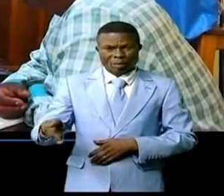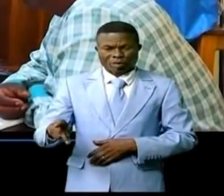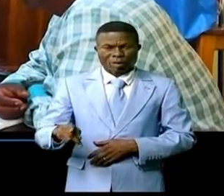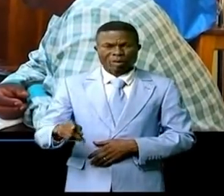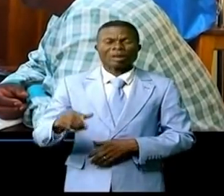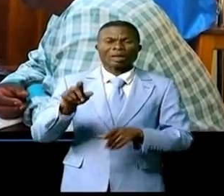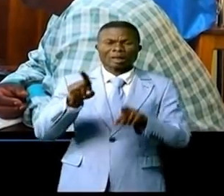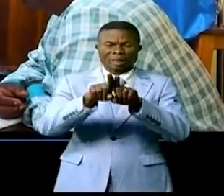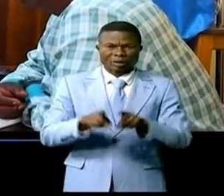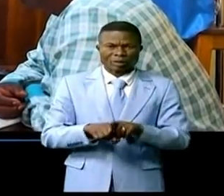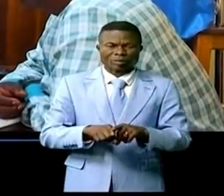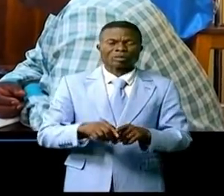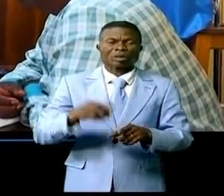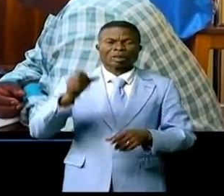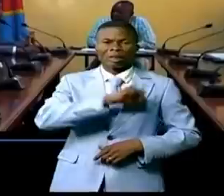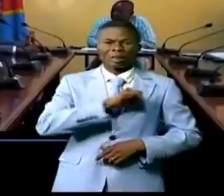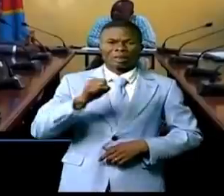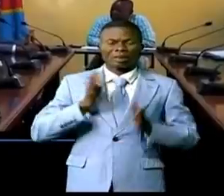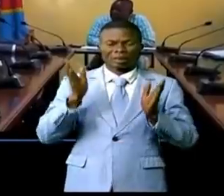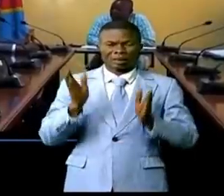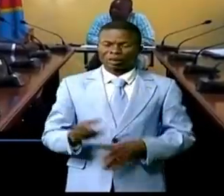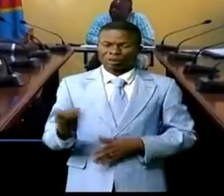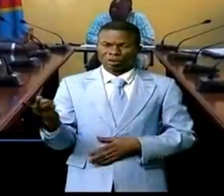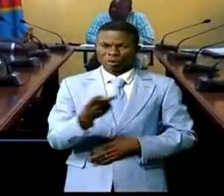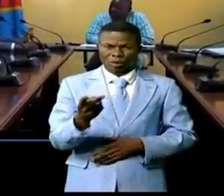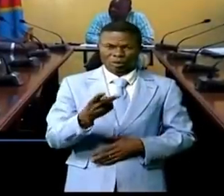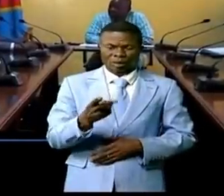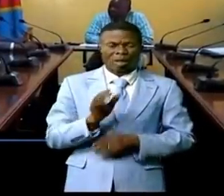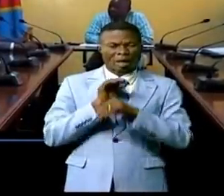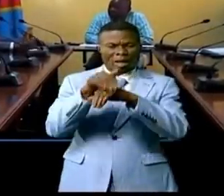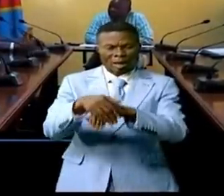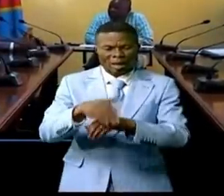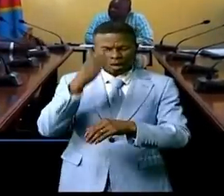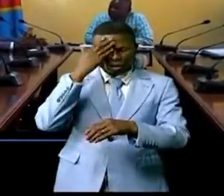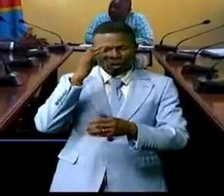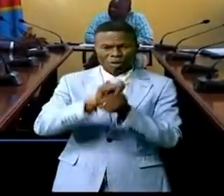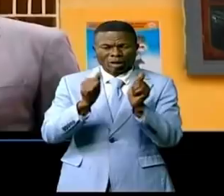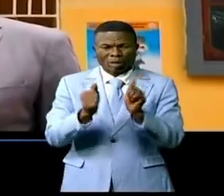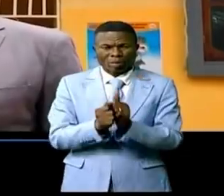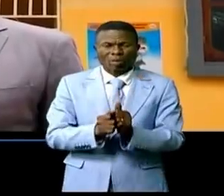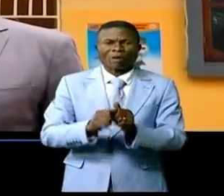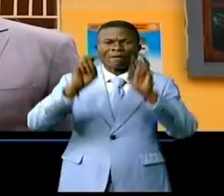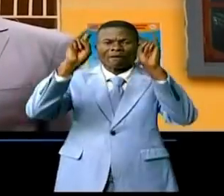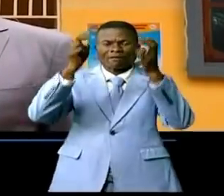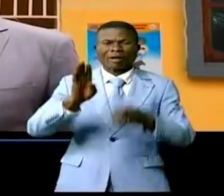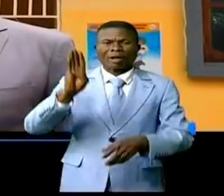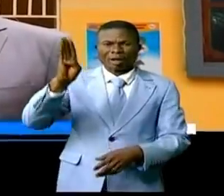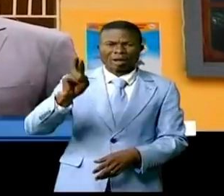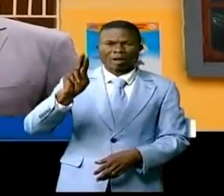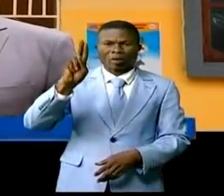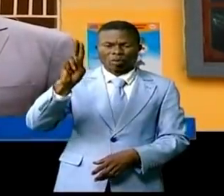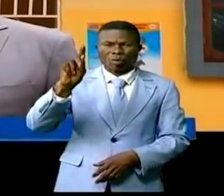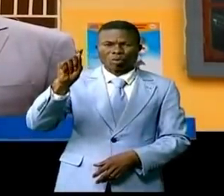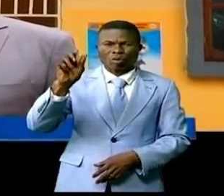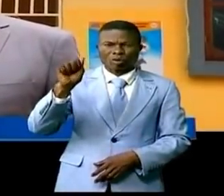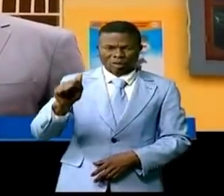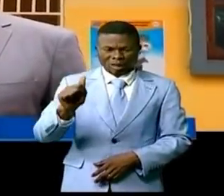Badouli, et le sénateur Papi Bazégo, venu s'imprégner de fait dans la ville de Bouta, chef de la province. Nous sommes